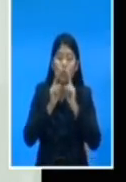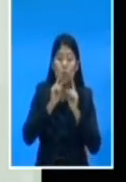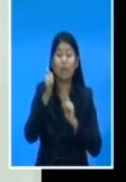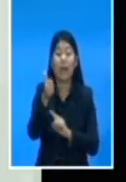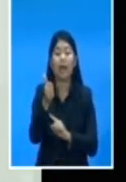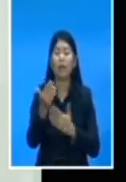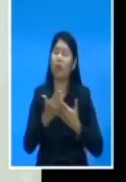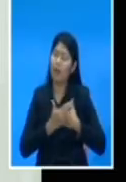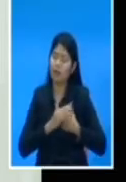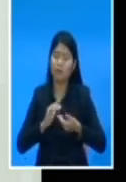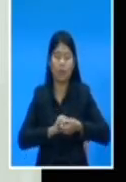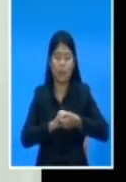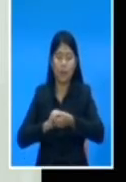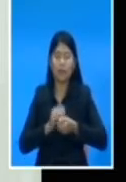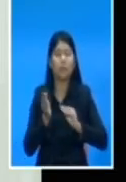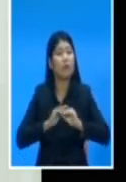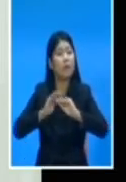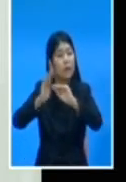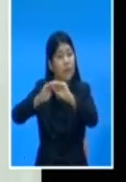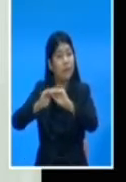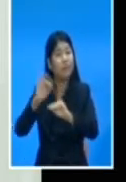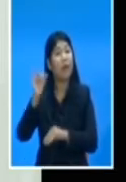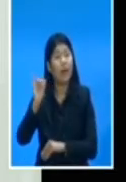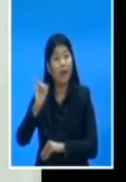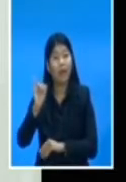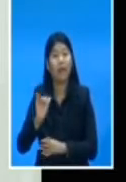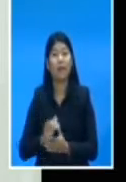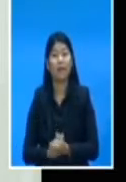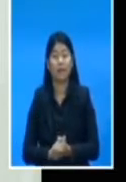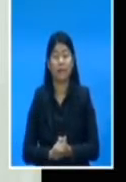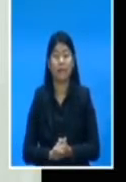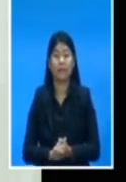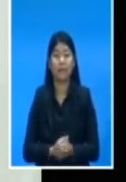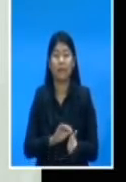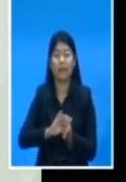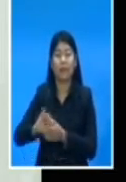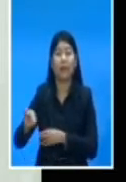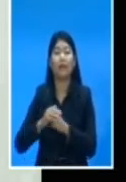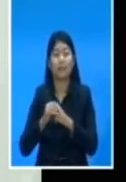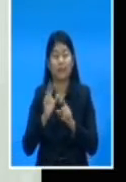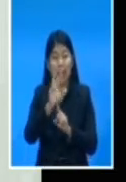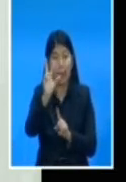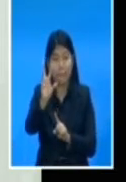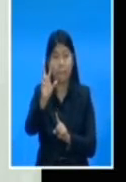ความสามัคคีได้มากกว่านี้ครับครับกิจกรรมที่3ครับ